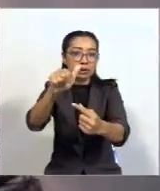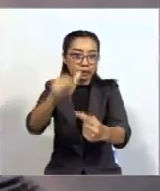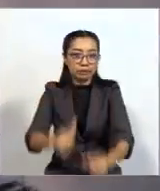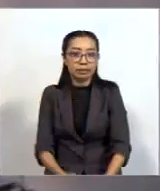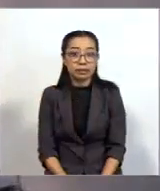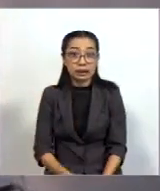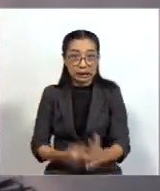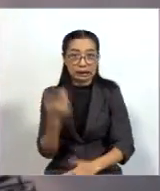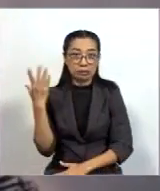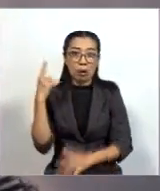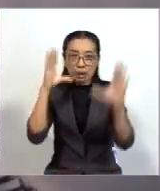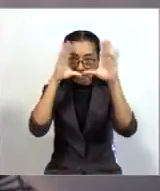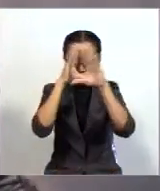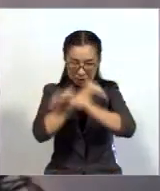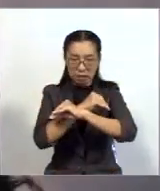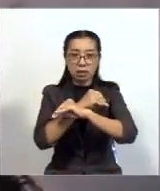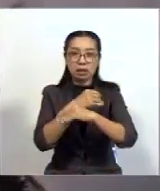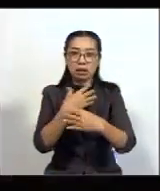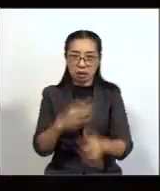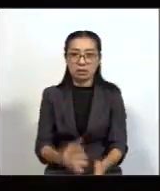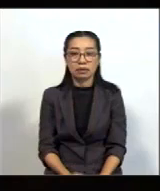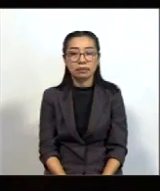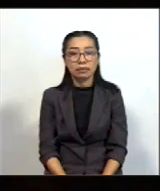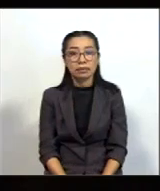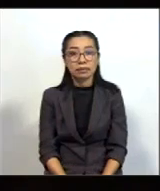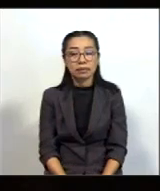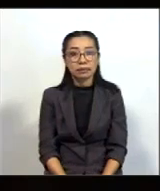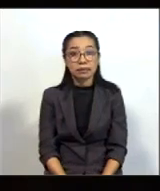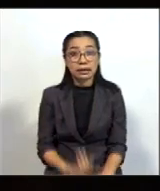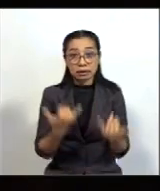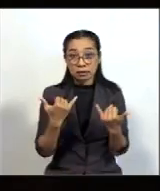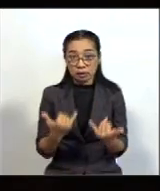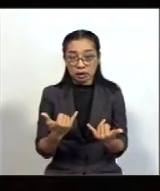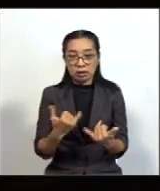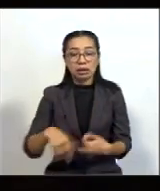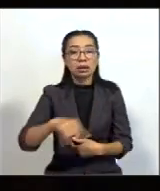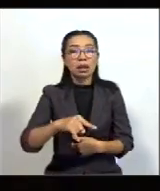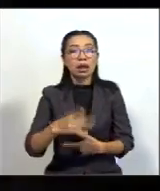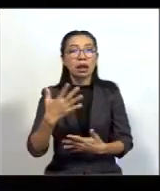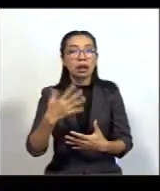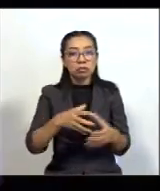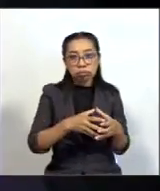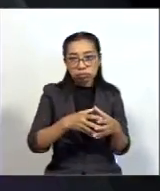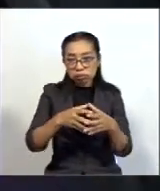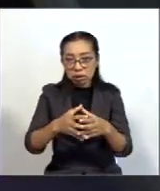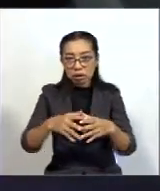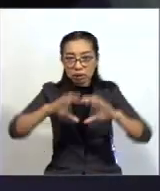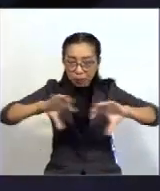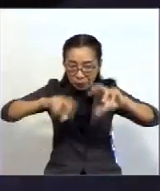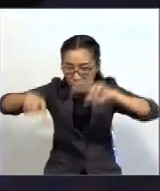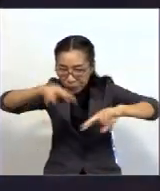ตินะคะตั้งแต่เมื่อกลางดึกของคืนที่ผ่านมาแล้วก็ในวันนี้ค่ะทางเจ้าหน้าที่จะได้ออกไปสำรวจบ้าน